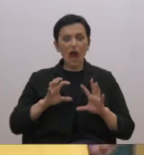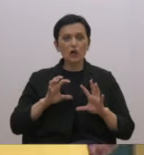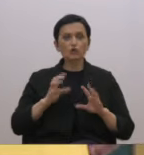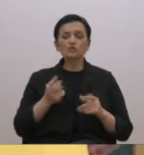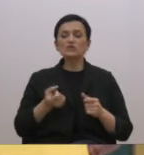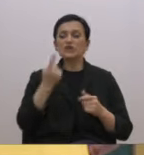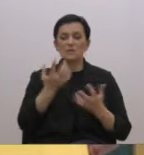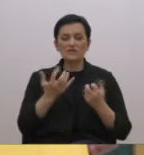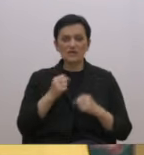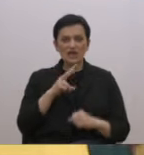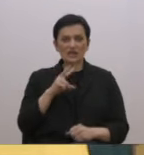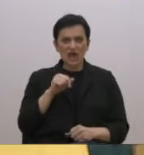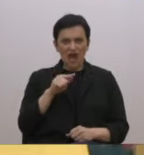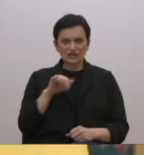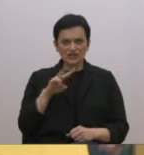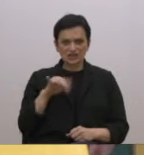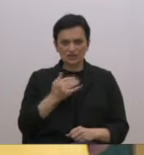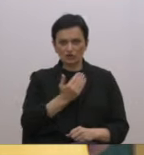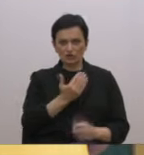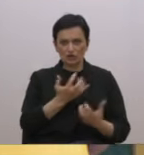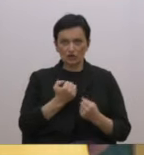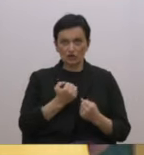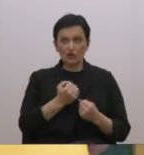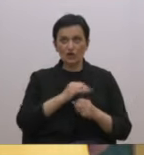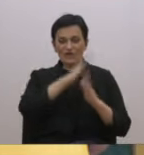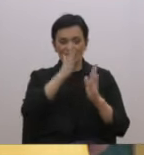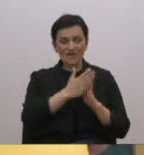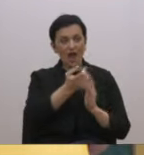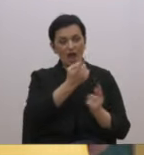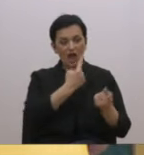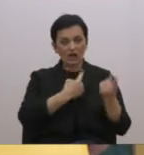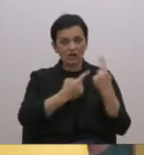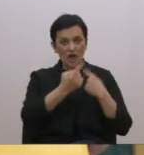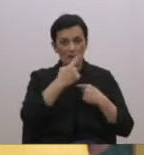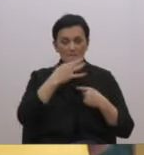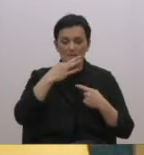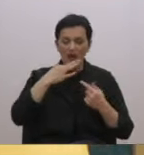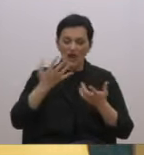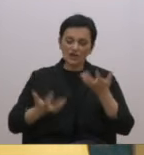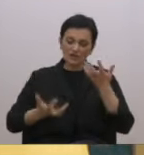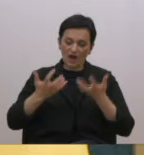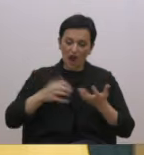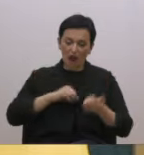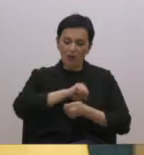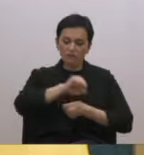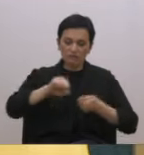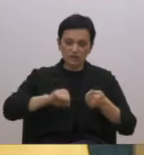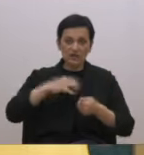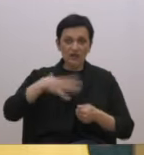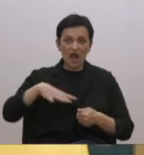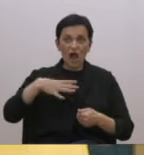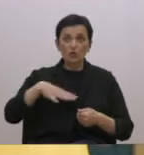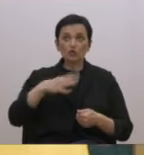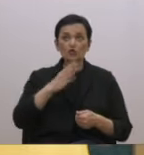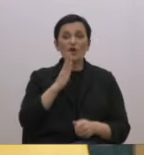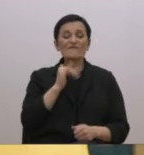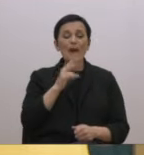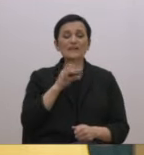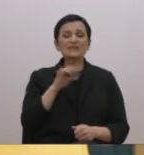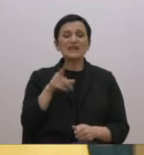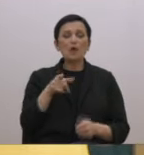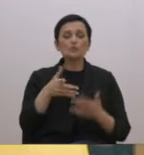მივიღეთ. ყველაფერი იქიდან არის და მერე იმას ქართულად ხარშავ და ქართულშო. ვეფხისტყაოსანზე მეტი ევროპა რა